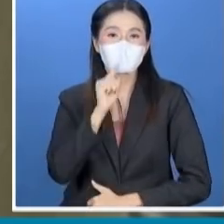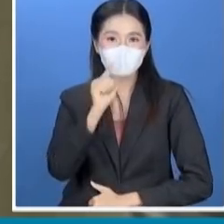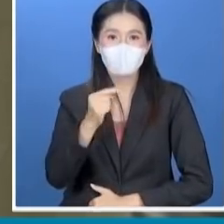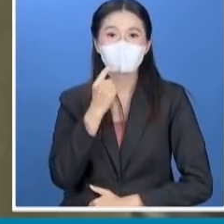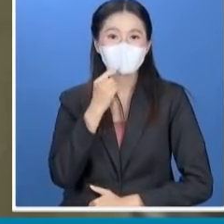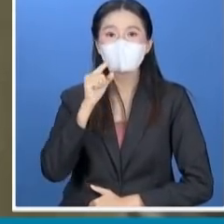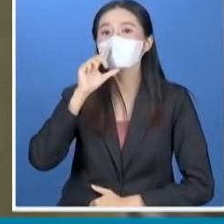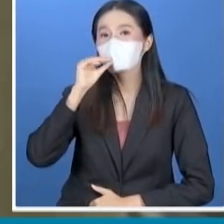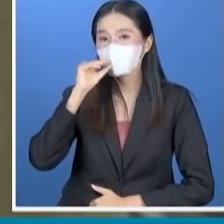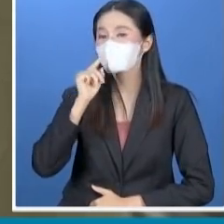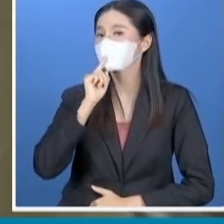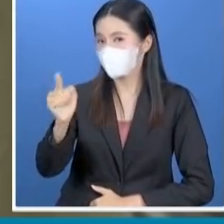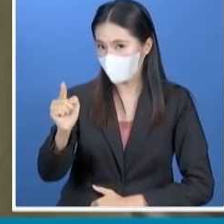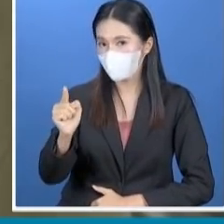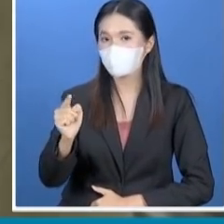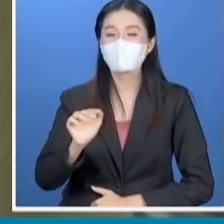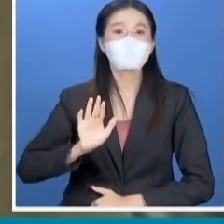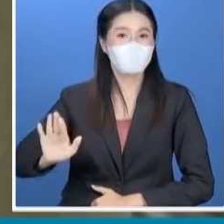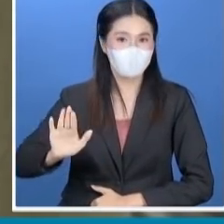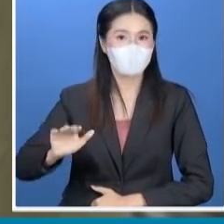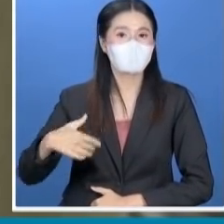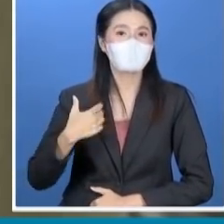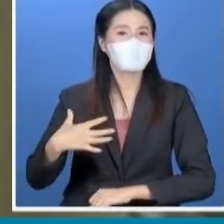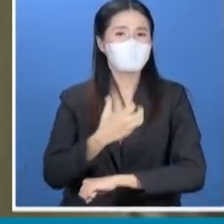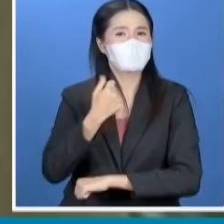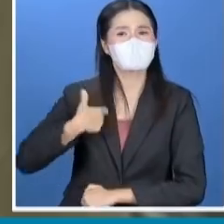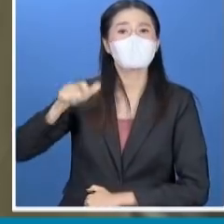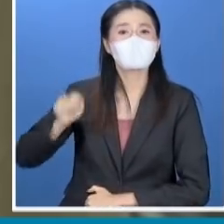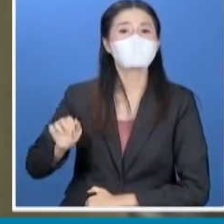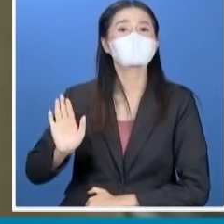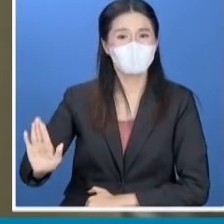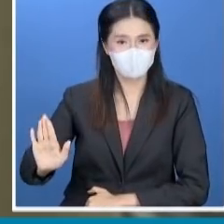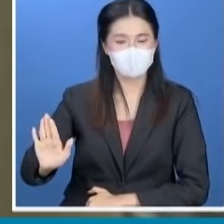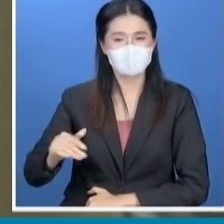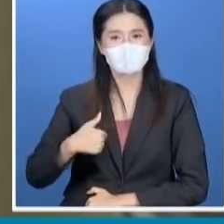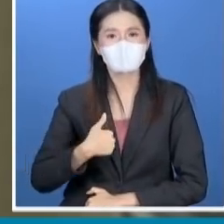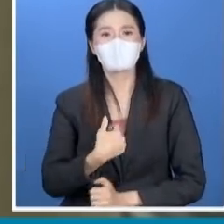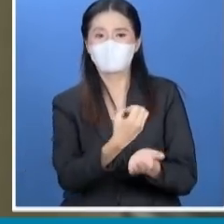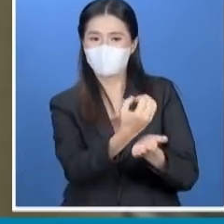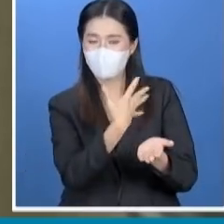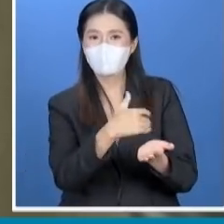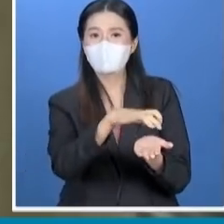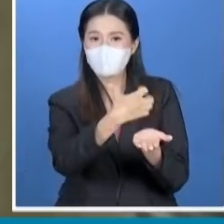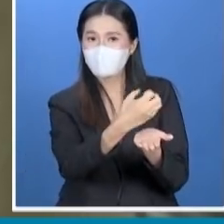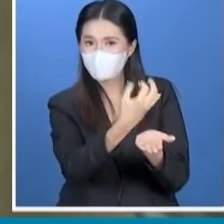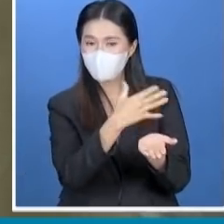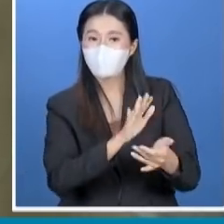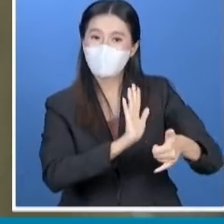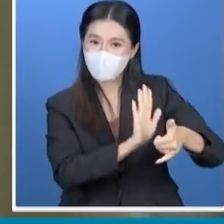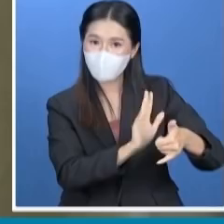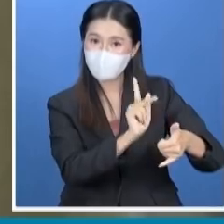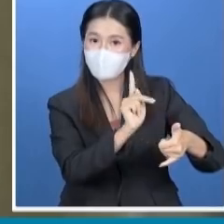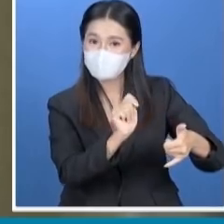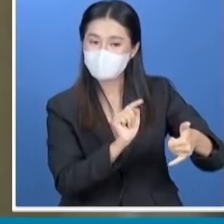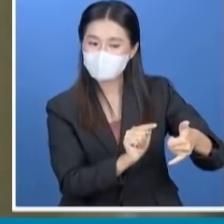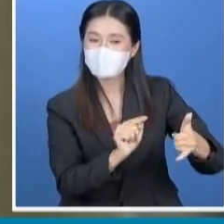าจาทันทีแต่ด้วยอำนาจของทางพนักงานอัยการท่านเห็นว่าการให้การหรือการกระทำของคุณกติ